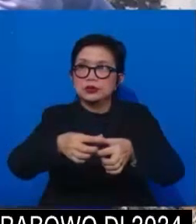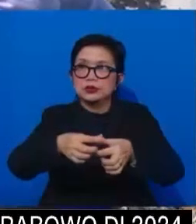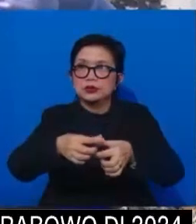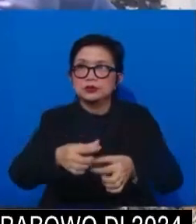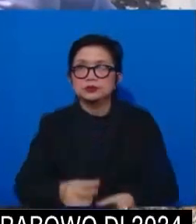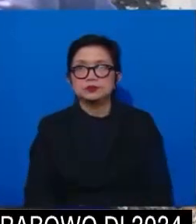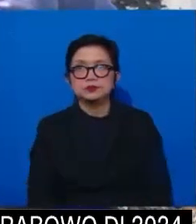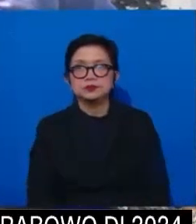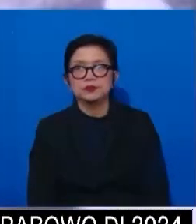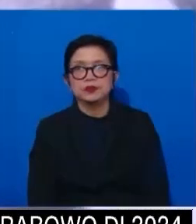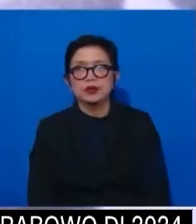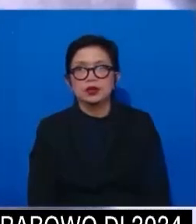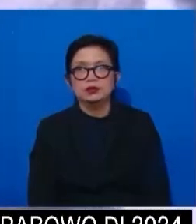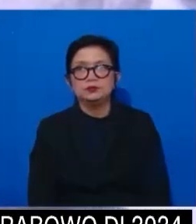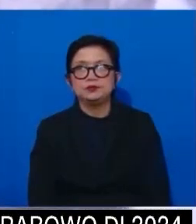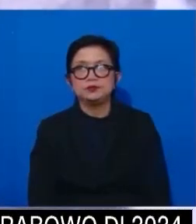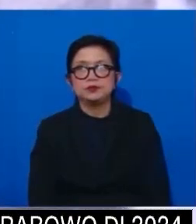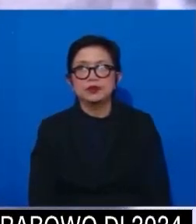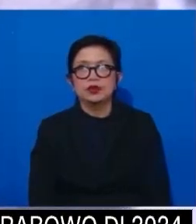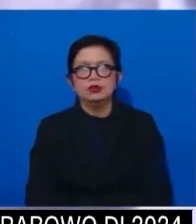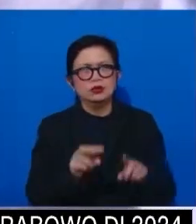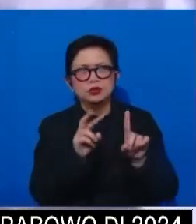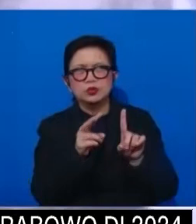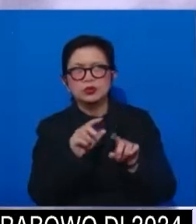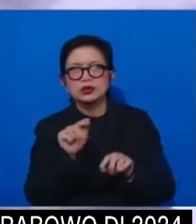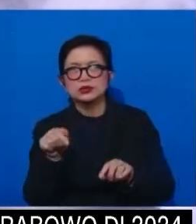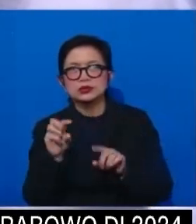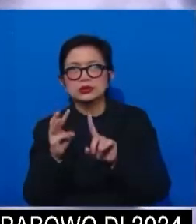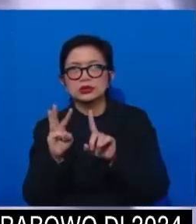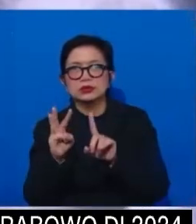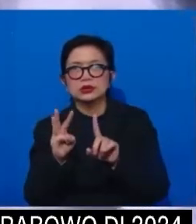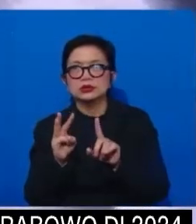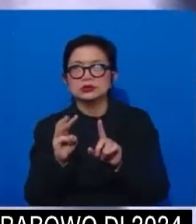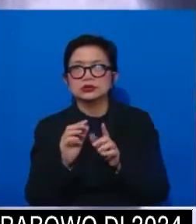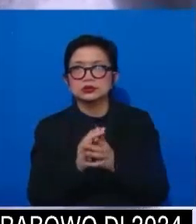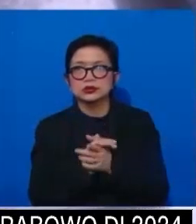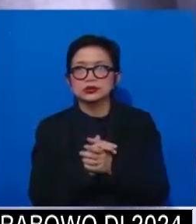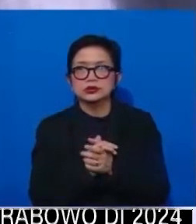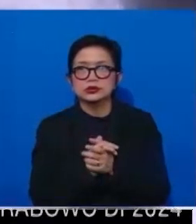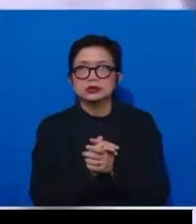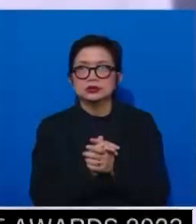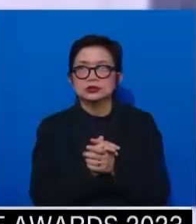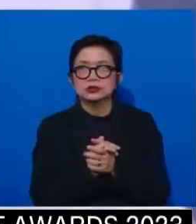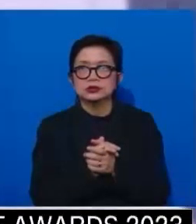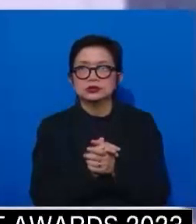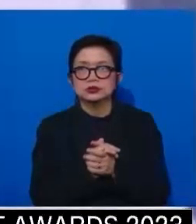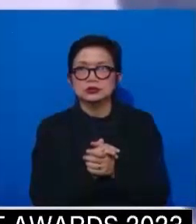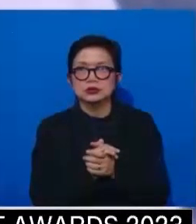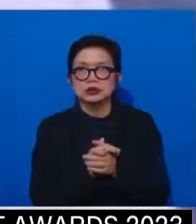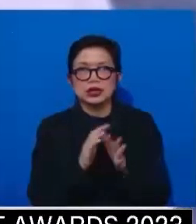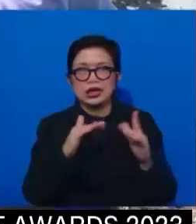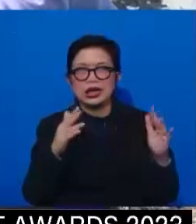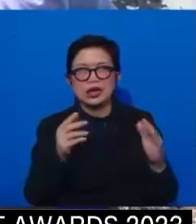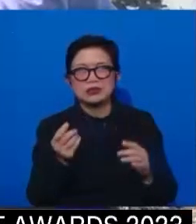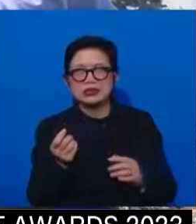Ini ukurannya masih 12-13. 12-13 itu masih muda, belum bisa jadi garam. Tapi